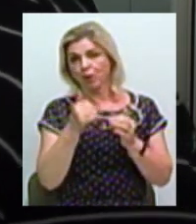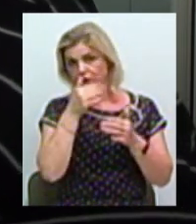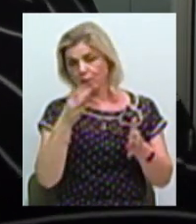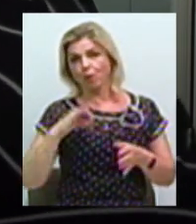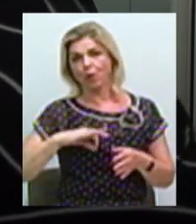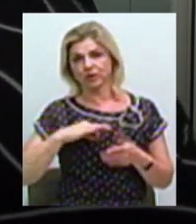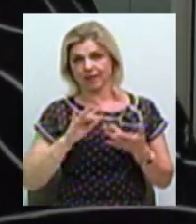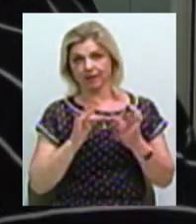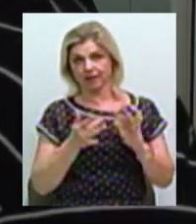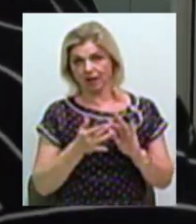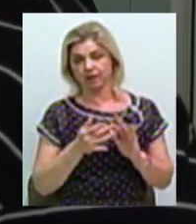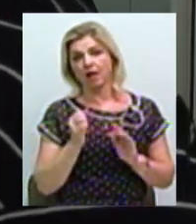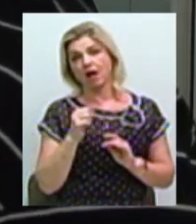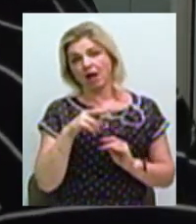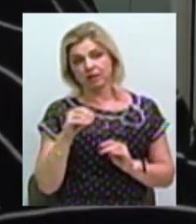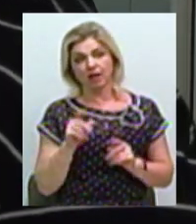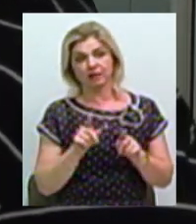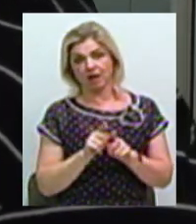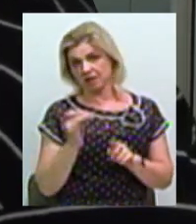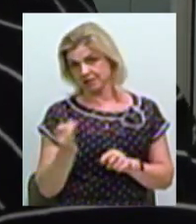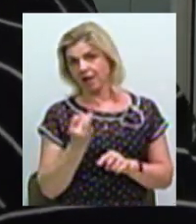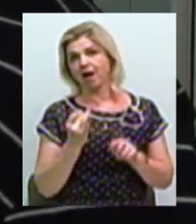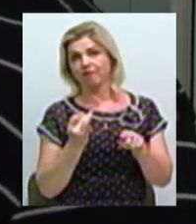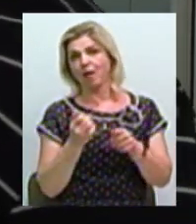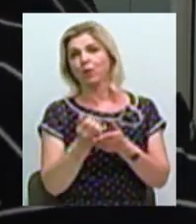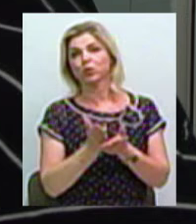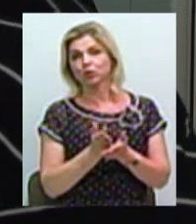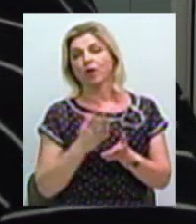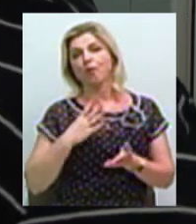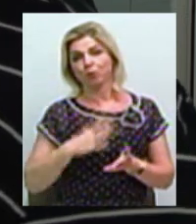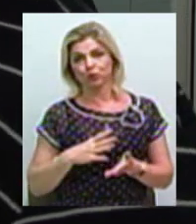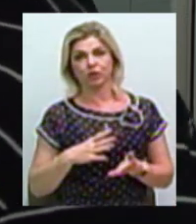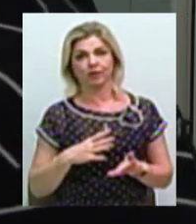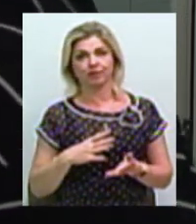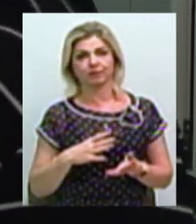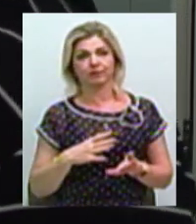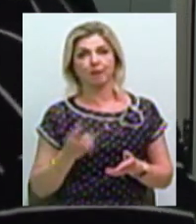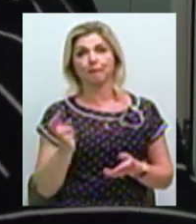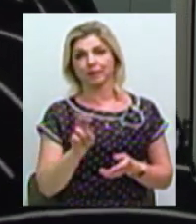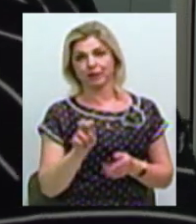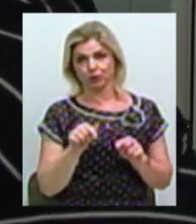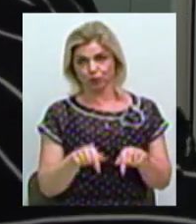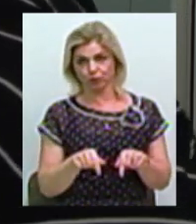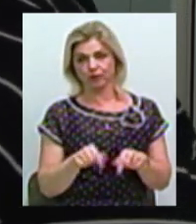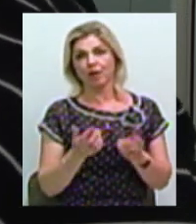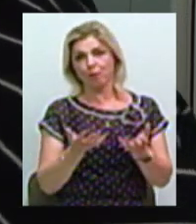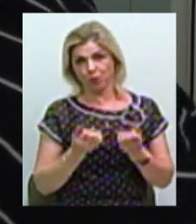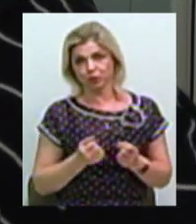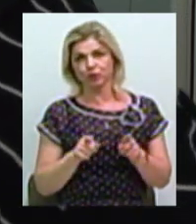інтернетом. Але дуже така цікава послуга, а так змушений прийти сюди і вибирати